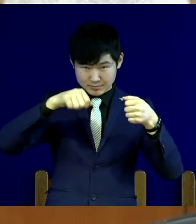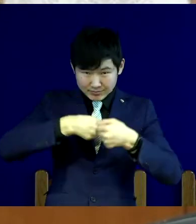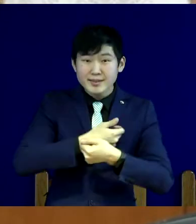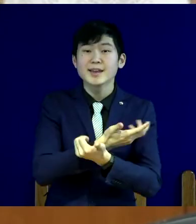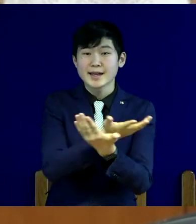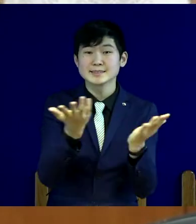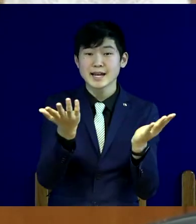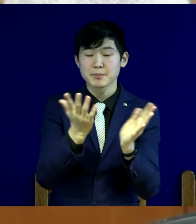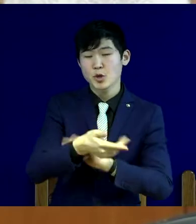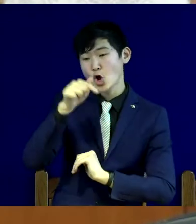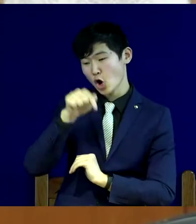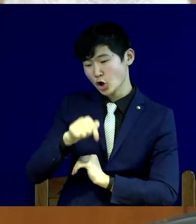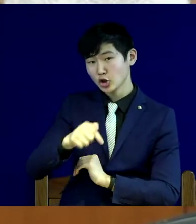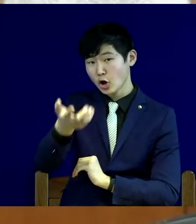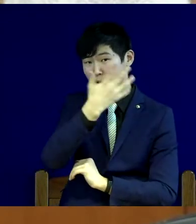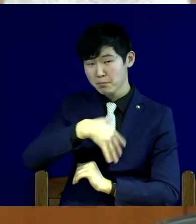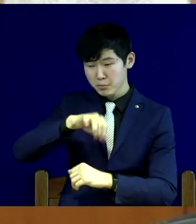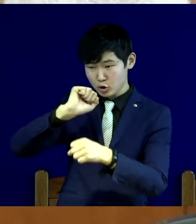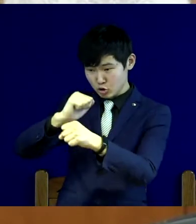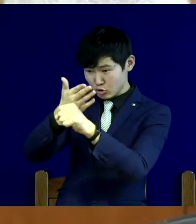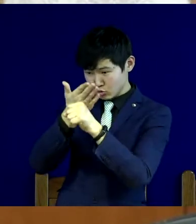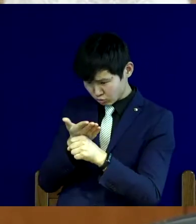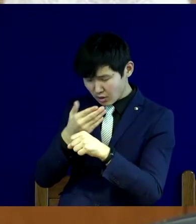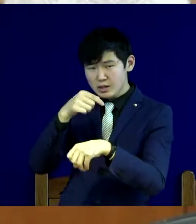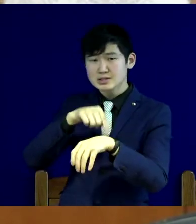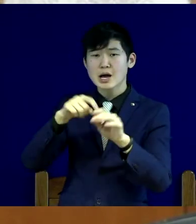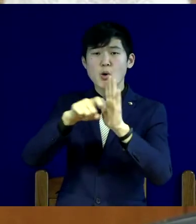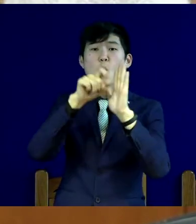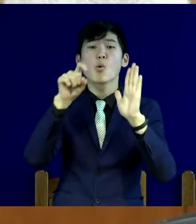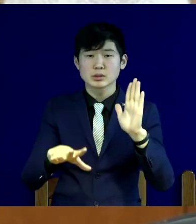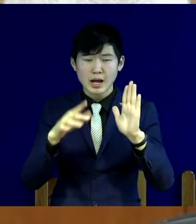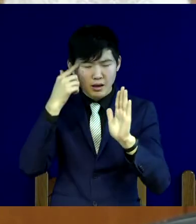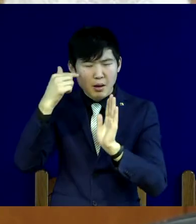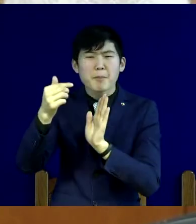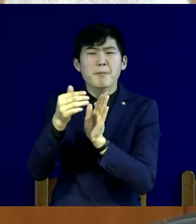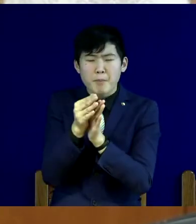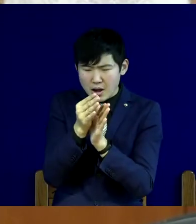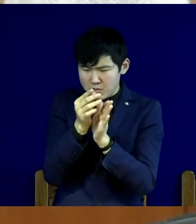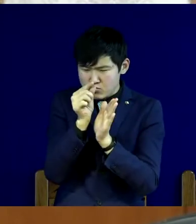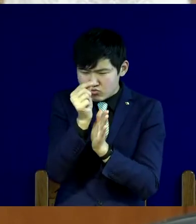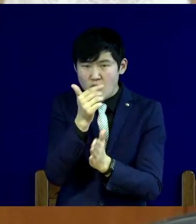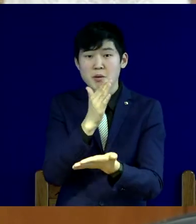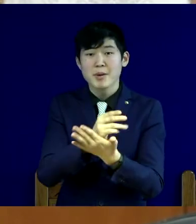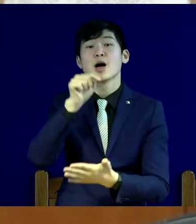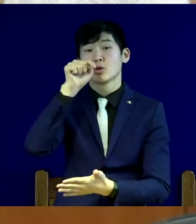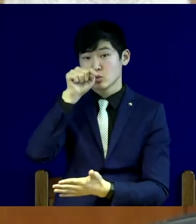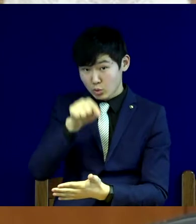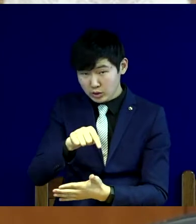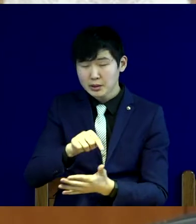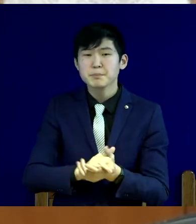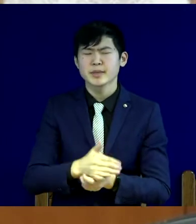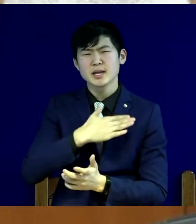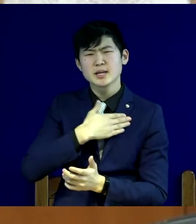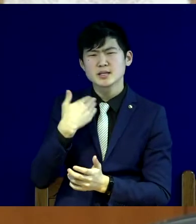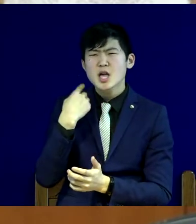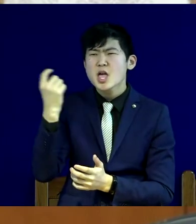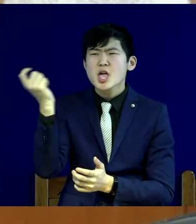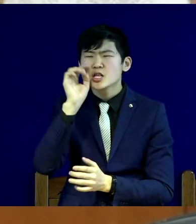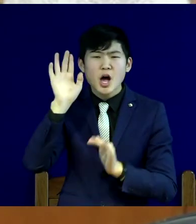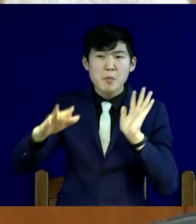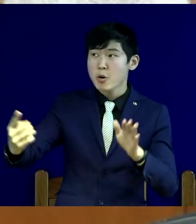l 우리에게 주어진 시간이 많지 않기 때문에 예 주님의 언제 오실지 라도